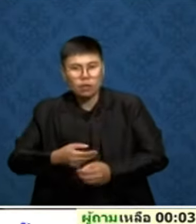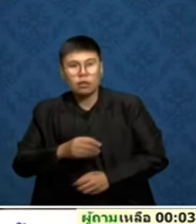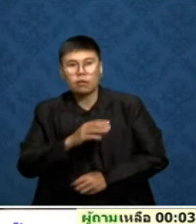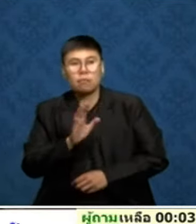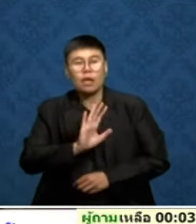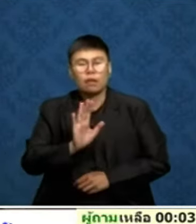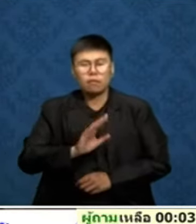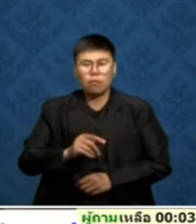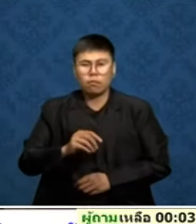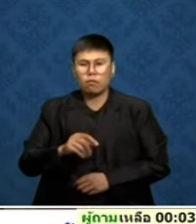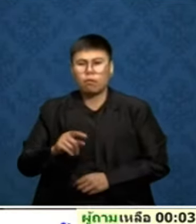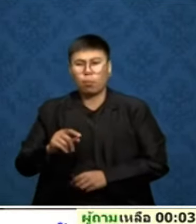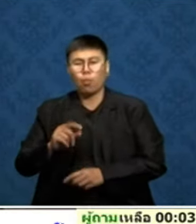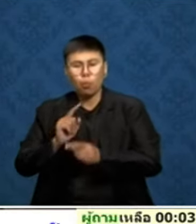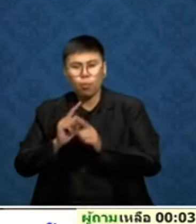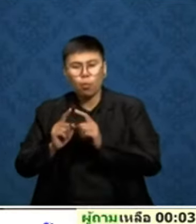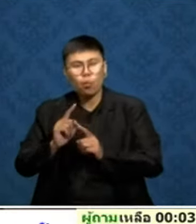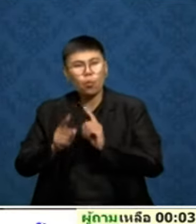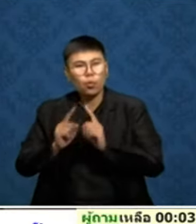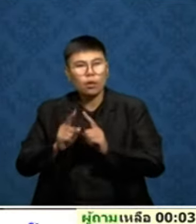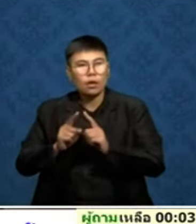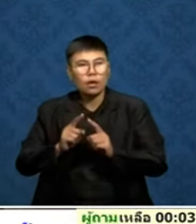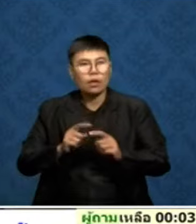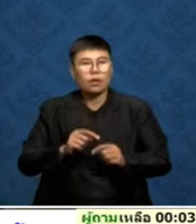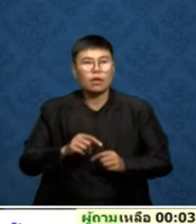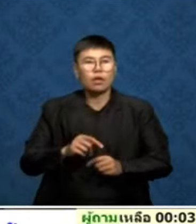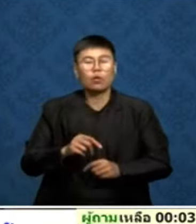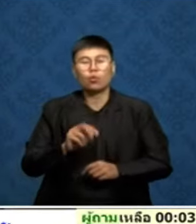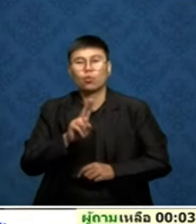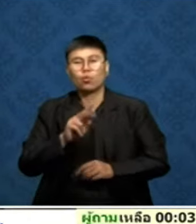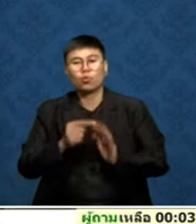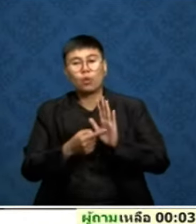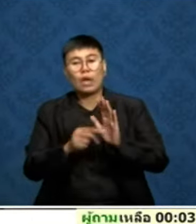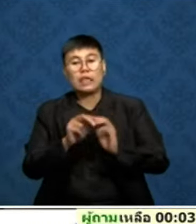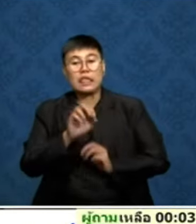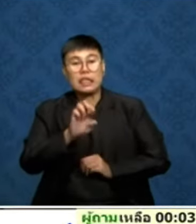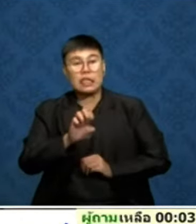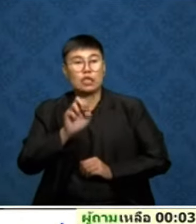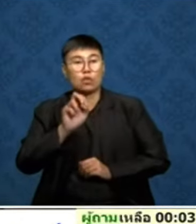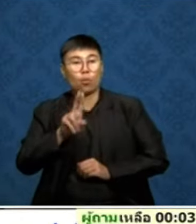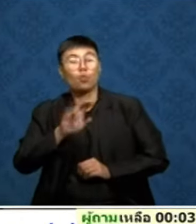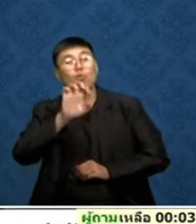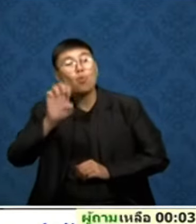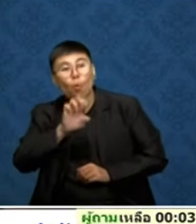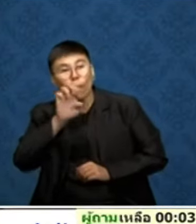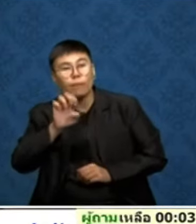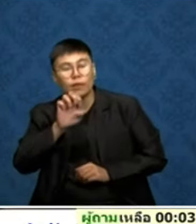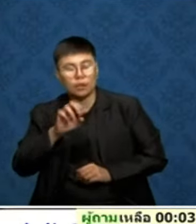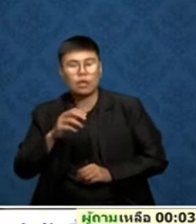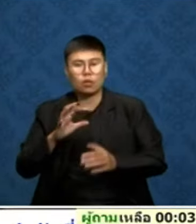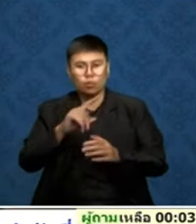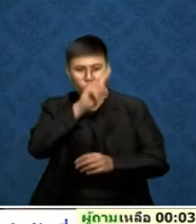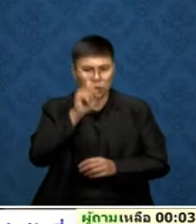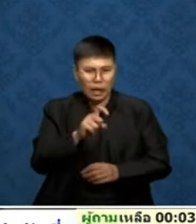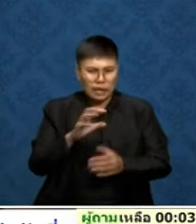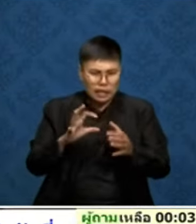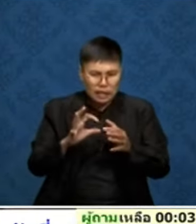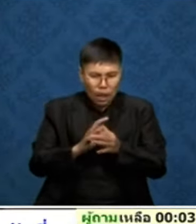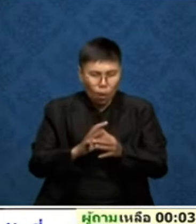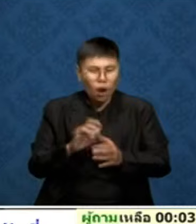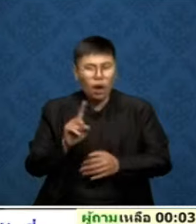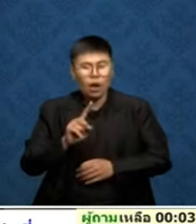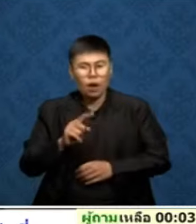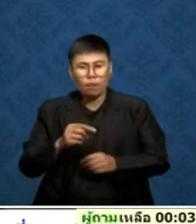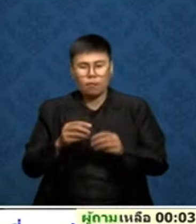ทศหนึ่งอ้างแบบนี้แต่พอเป็นกลุ่มประเทศอื่นแบบใน EU ที่เขามีข้อกำหนดเรื่องความโปร่งใสเรื่องสิทธิมนุษยชนก็อยากทำการค้ากับเข